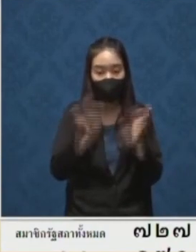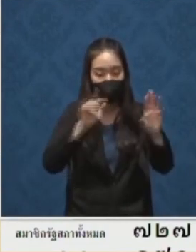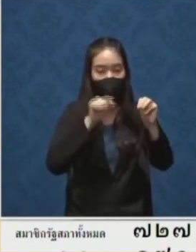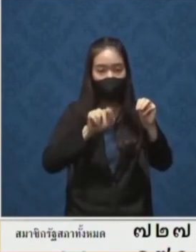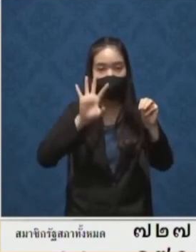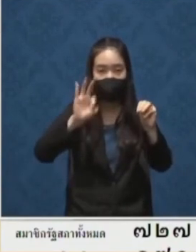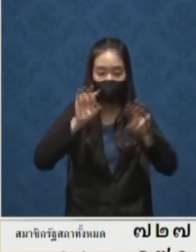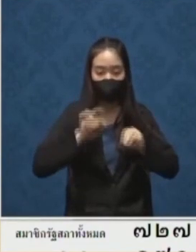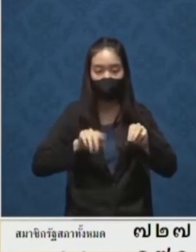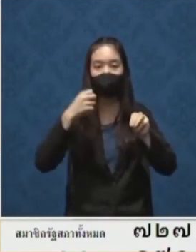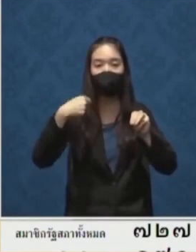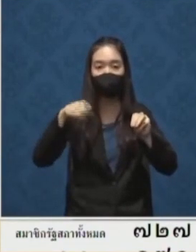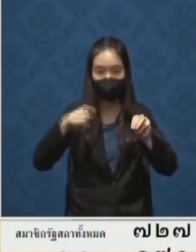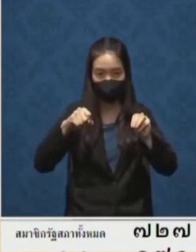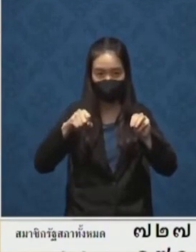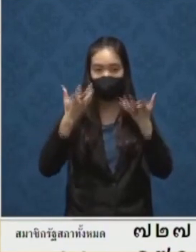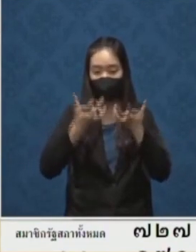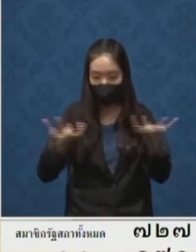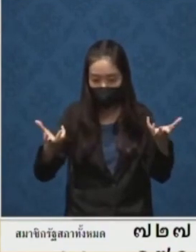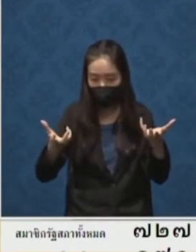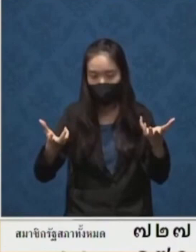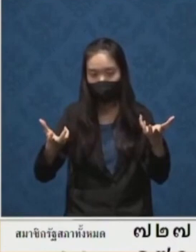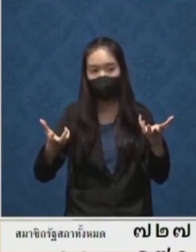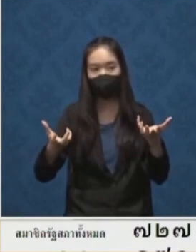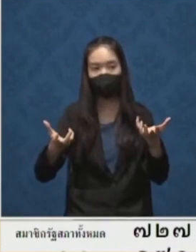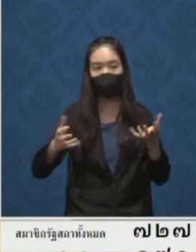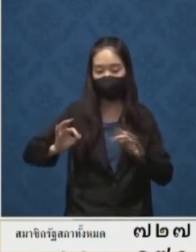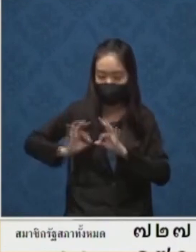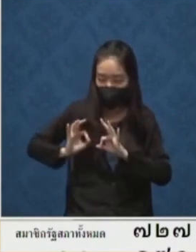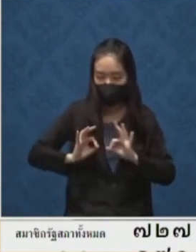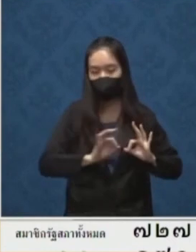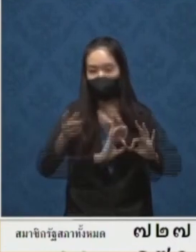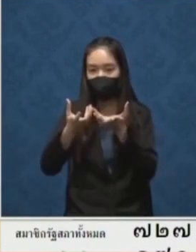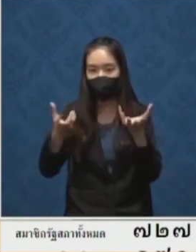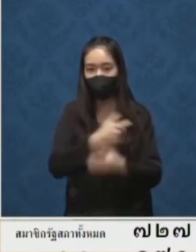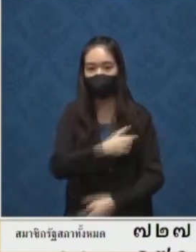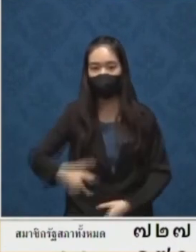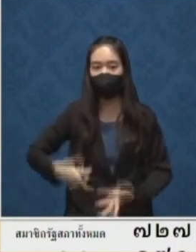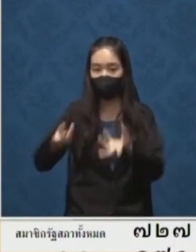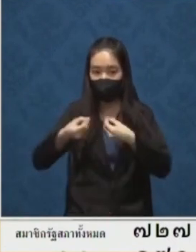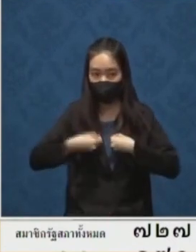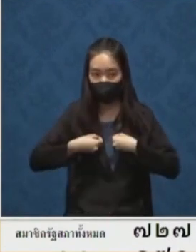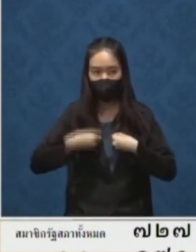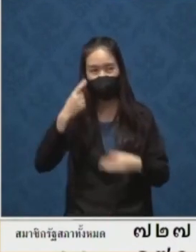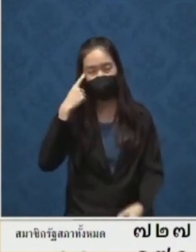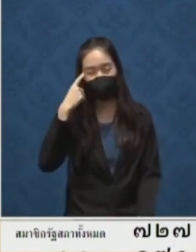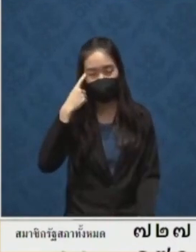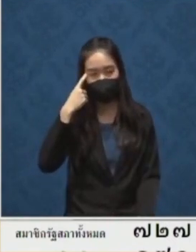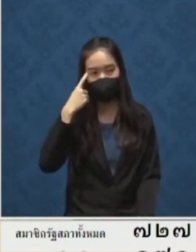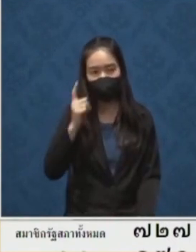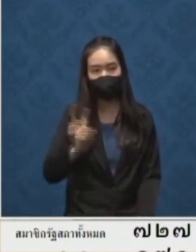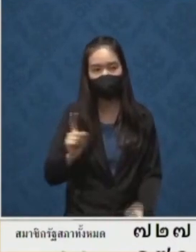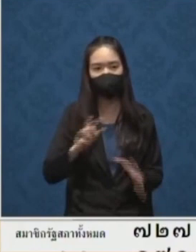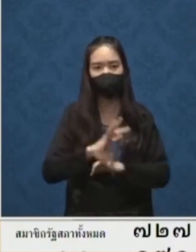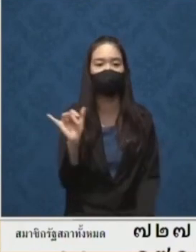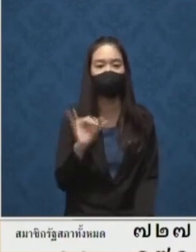84 ที่ยังใช้บงคับอยู่ได้ใช้มาเป็เวลานานกคจะตปรบปงแก้ไขเรื่องอื่นให่ไม่ใช่แ่เรื่องสบ